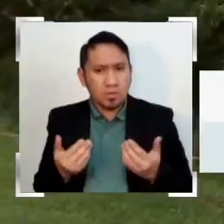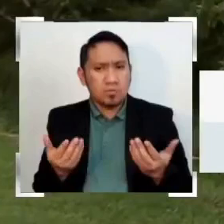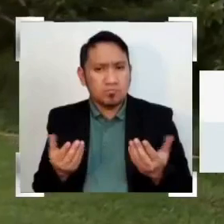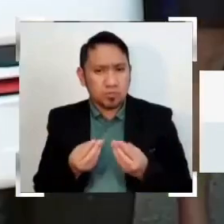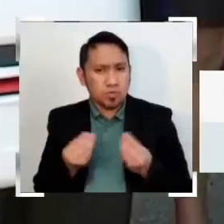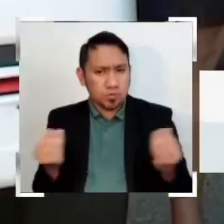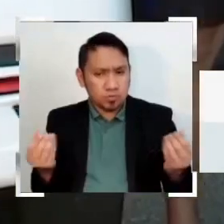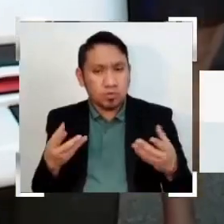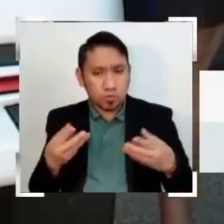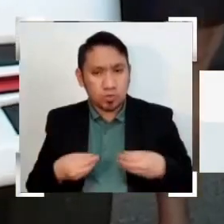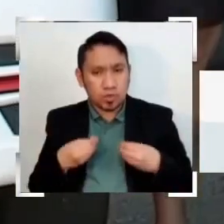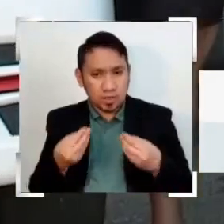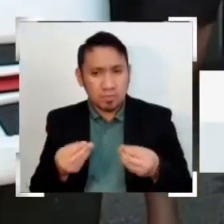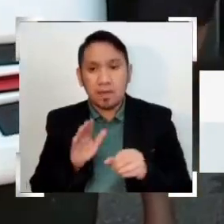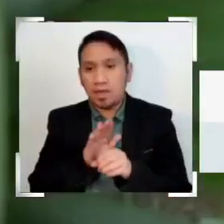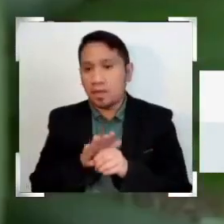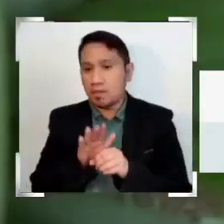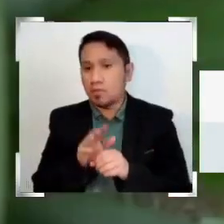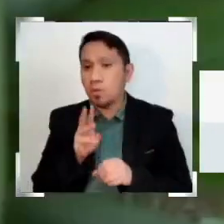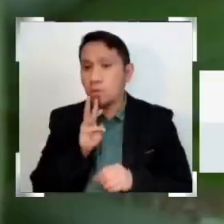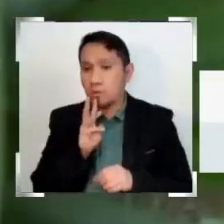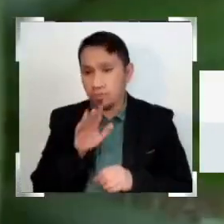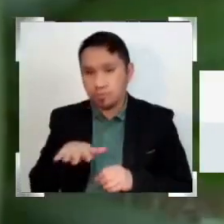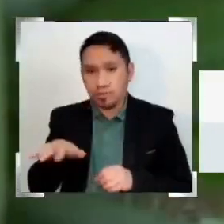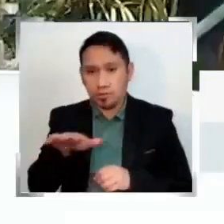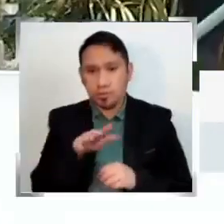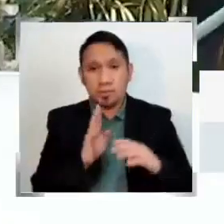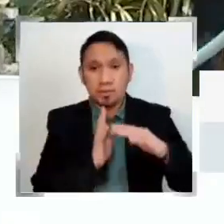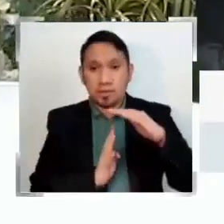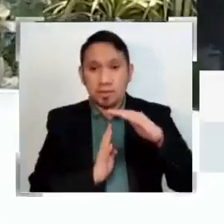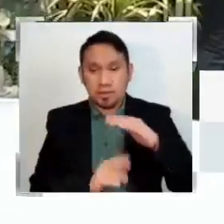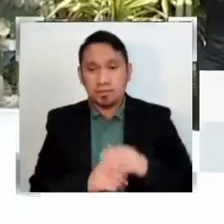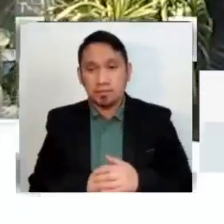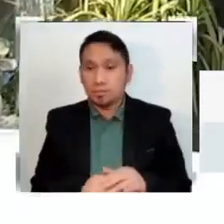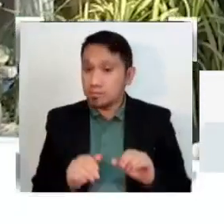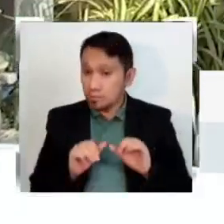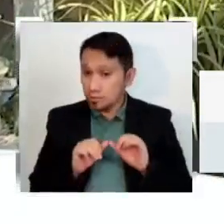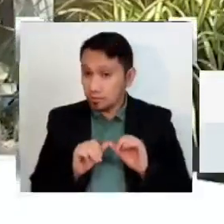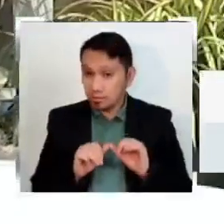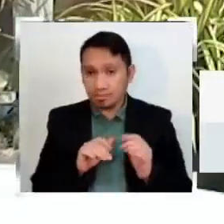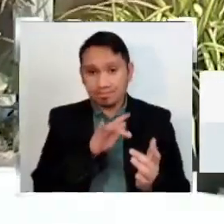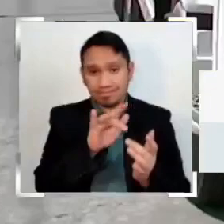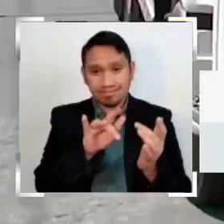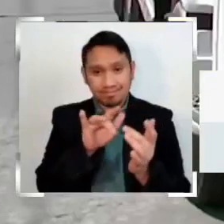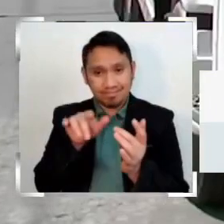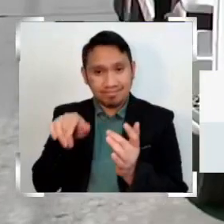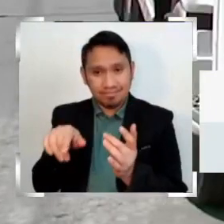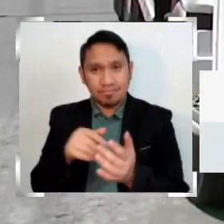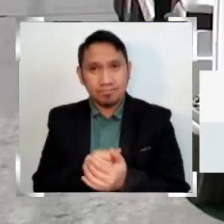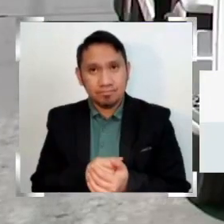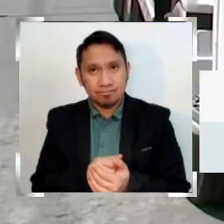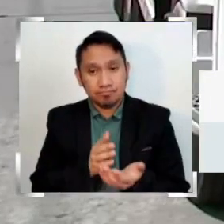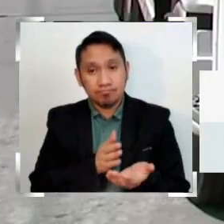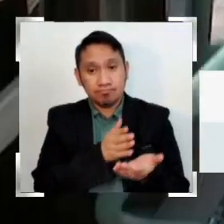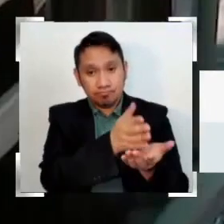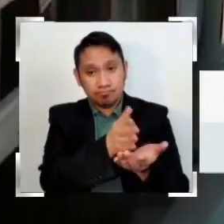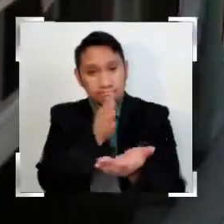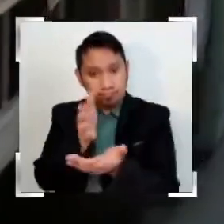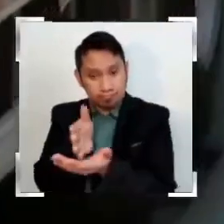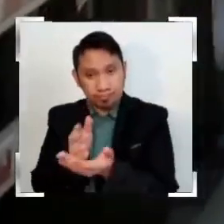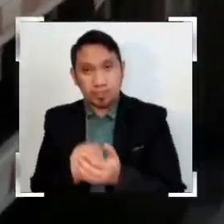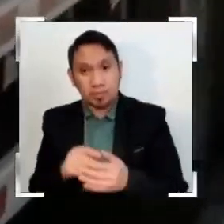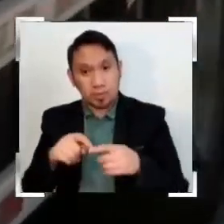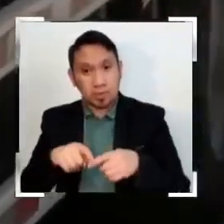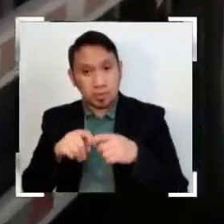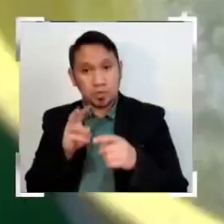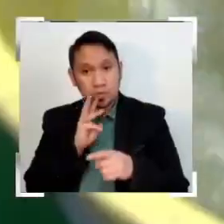na tubig sa kanilang mga customer. Tuloy rin ang pag-ikot ng mobile water tankers sa mga apektado ng water